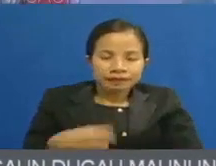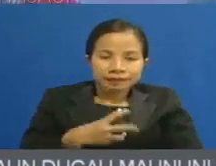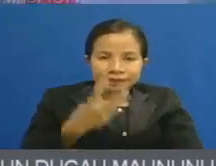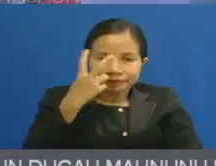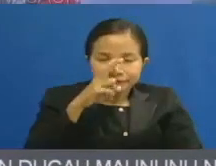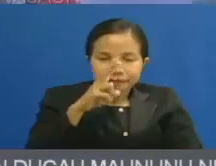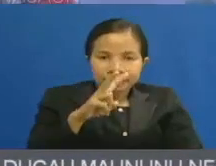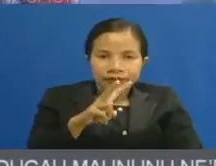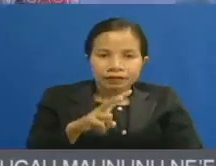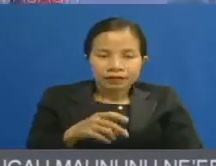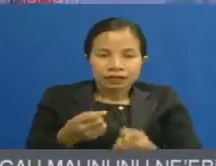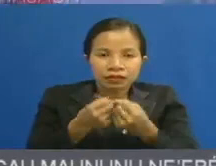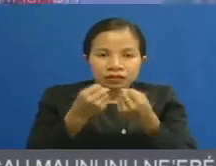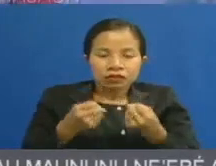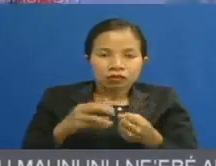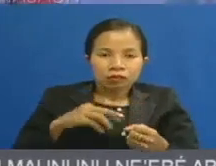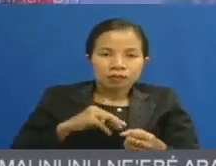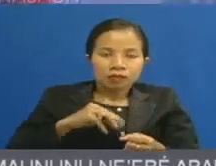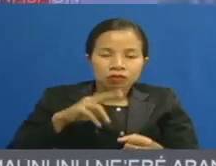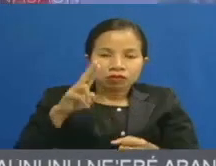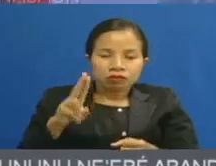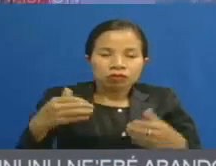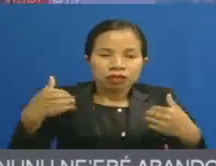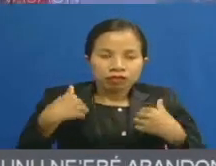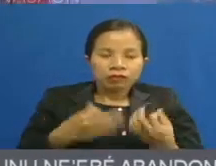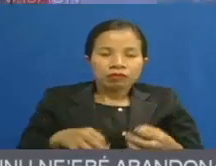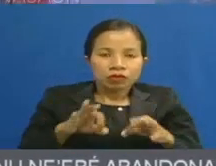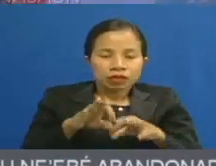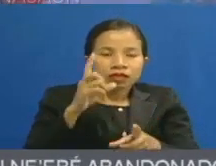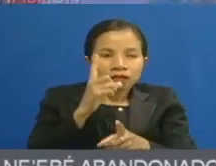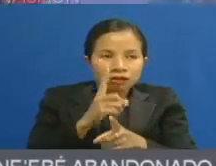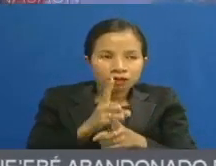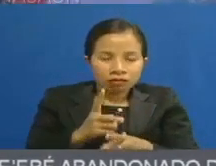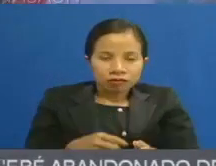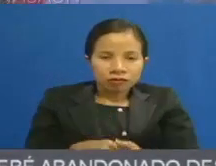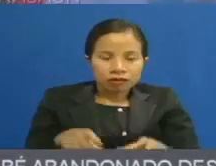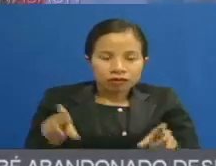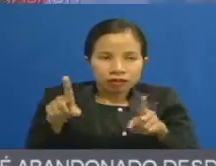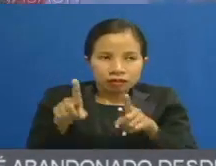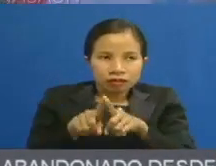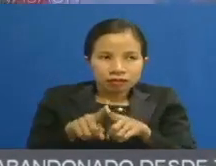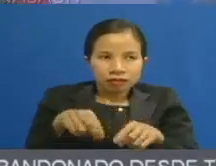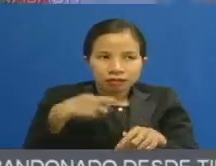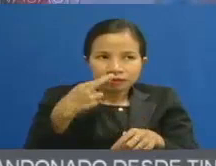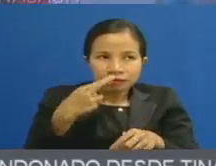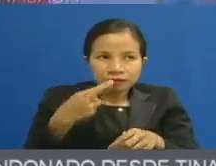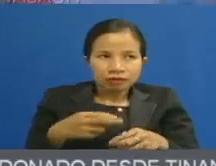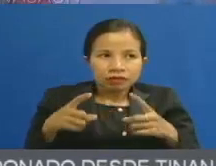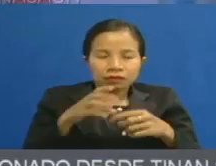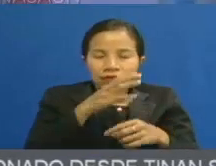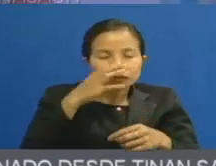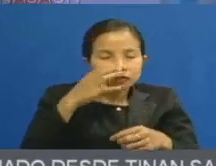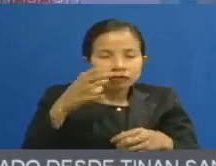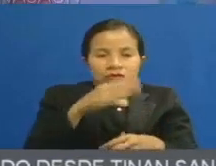katak suku mau nune ihane iha ariane bemak potensia tebes. Potensia ansa ba natar, ba tos, ba